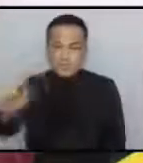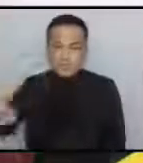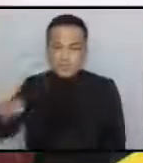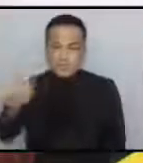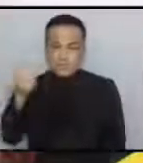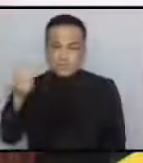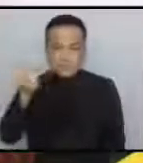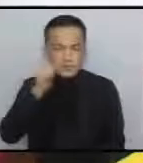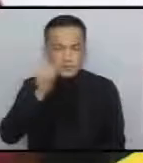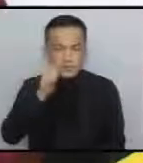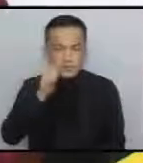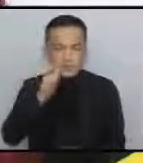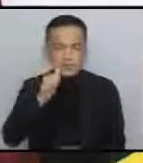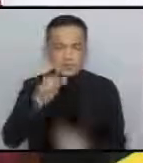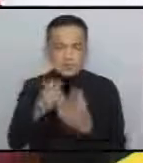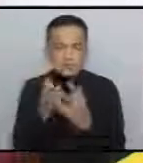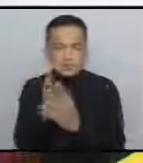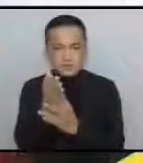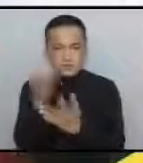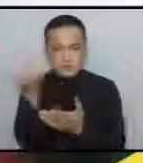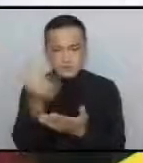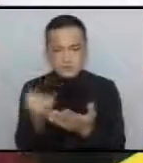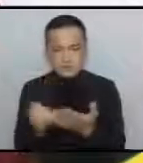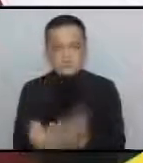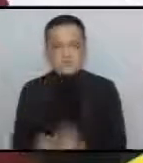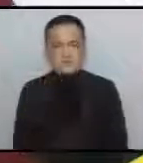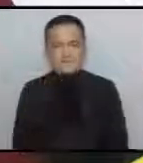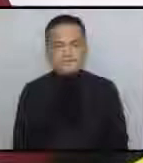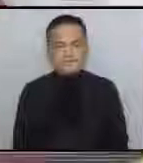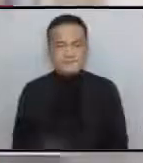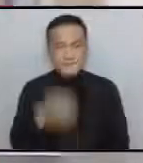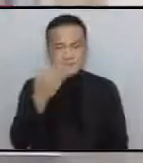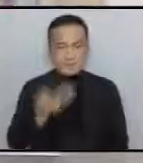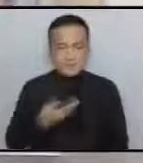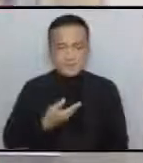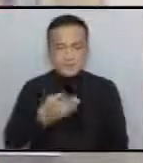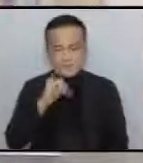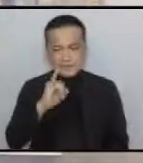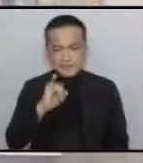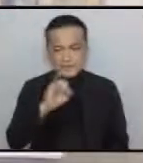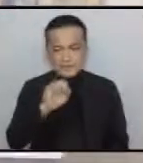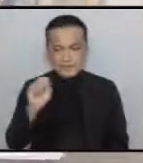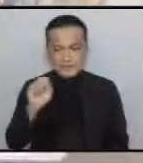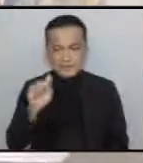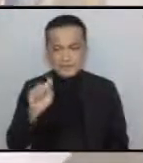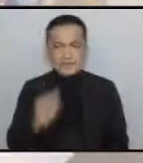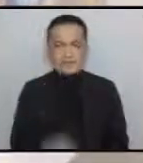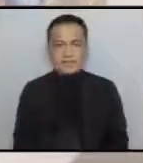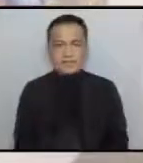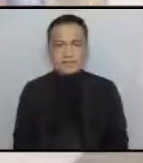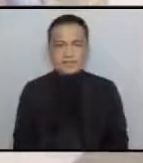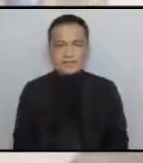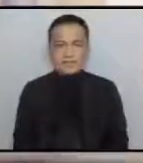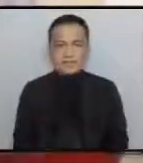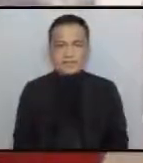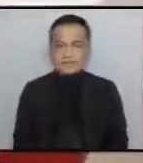paintings. Welcome po to Rise and Shine, Pilipinas, Miss Isa Hernale. Magandang umaga po. Good morning.